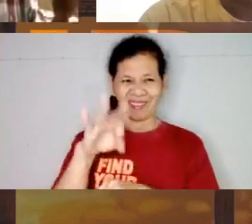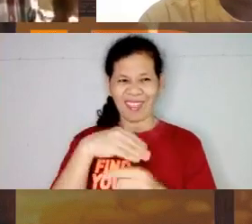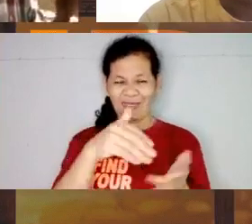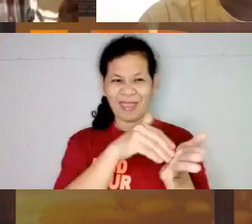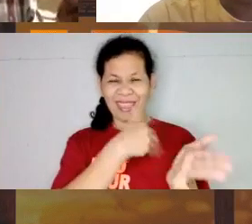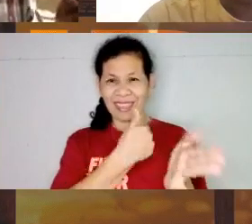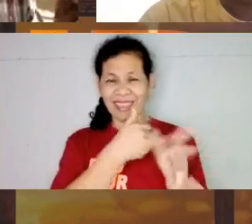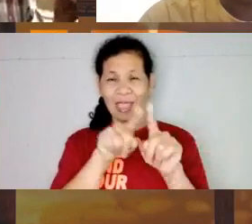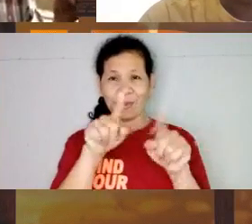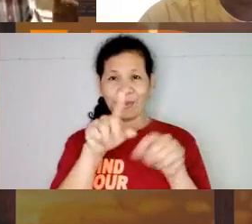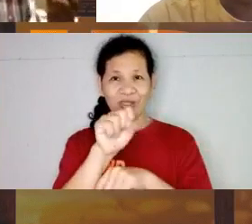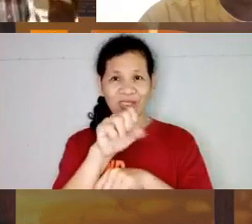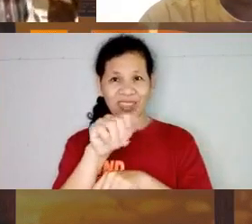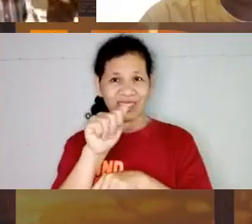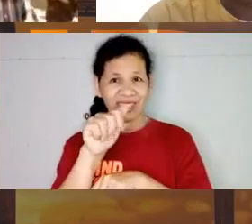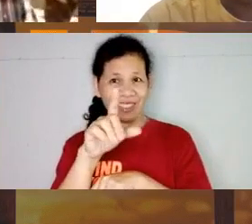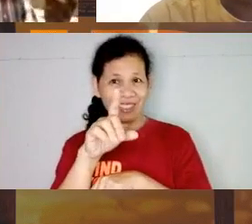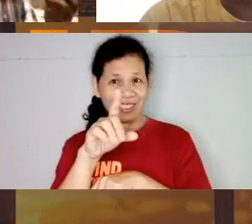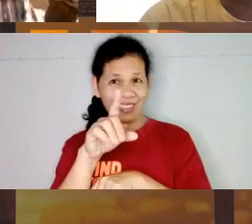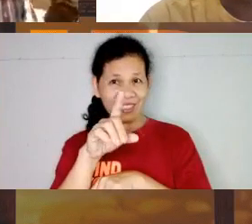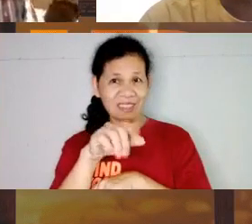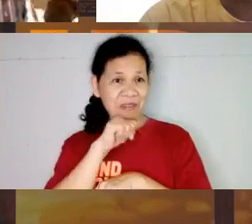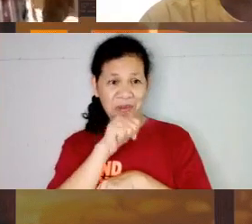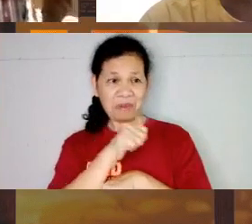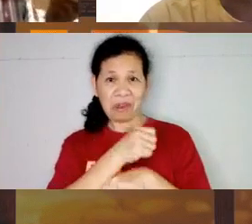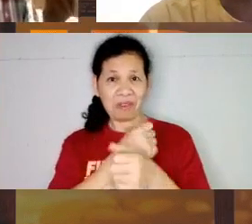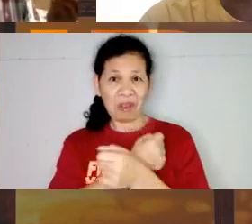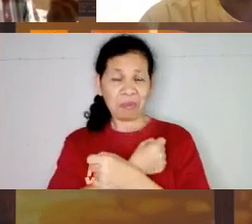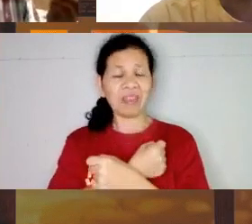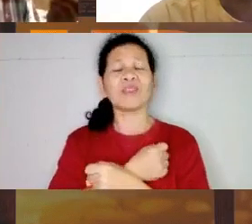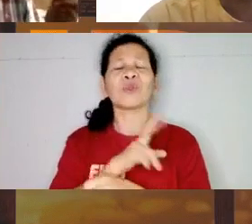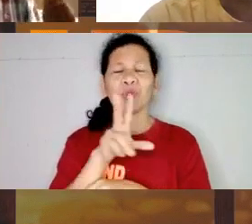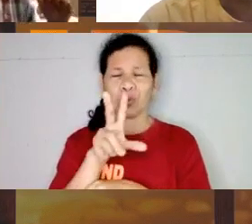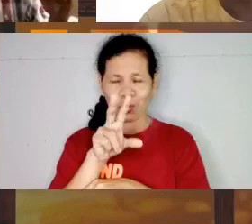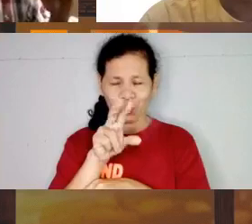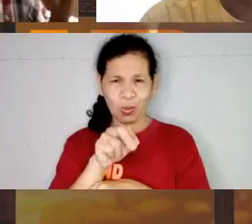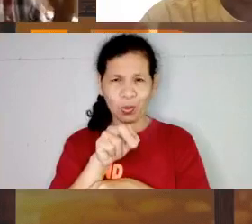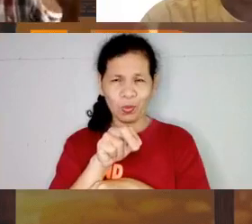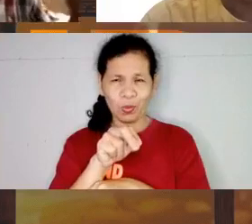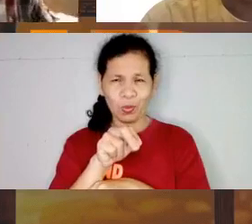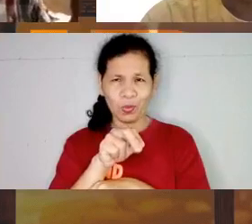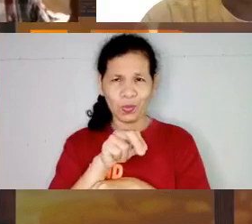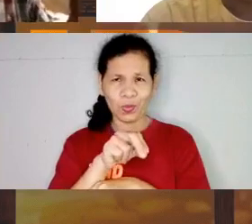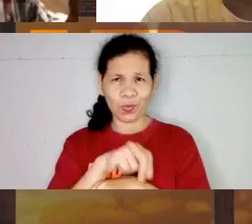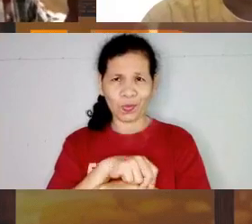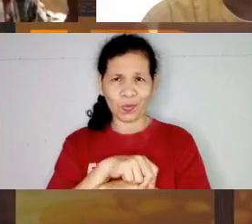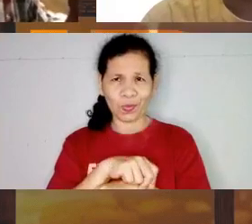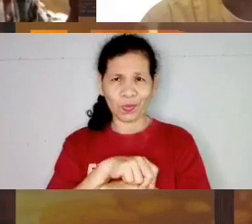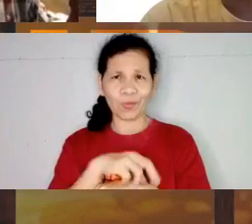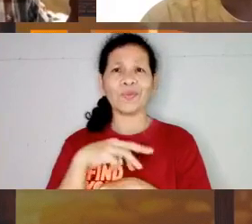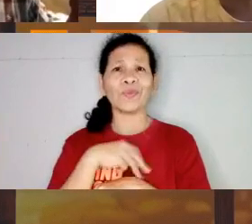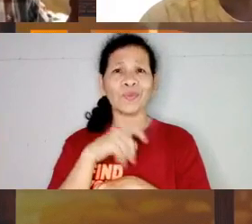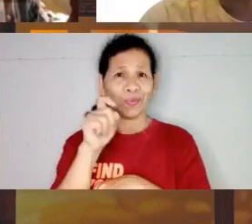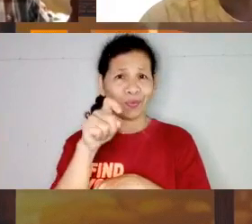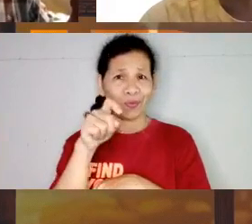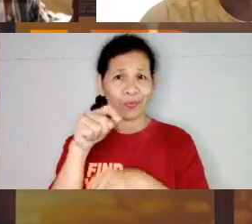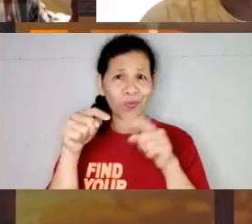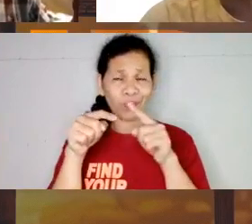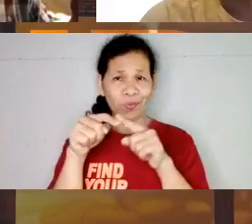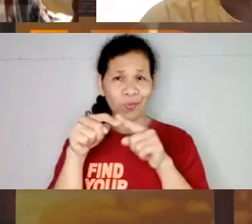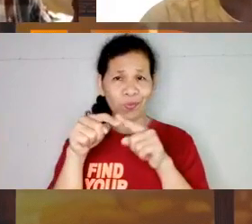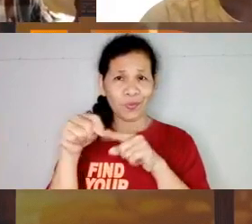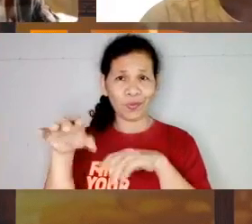disinterested benevolence. Ang ibig sabihin, ang disinterested benevolence, yung gagawa ka